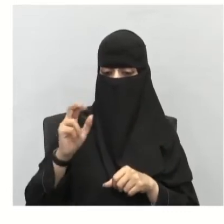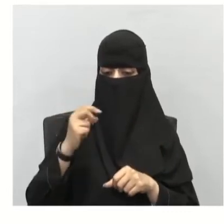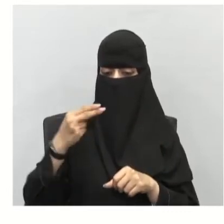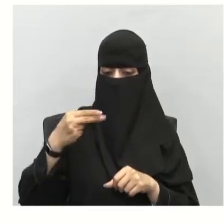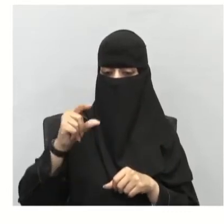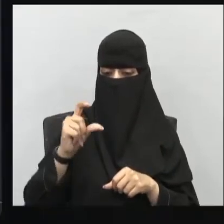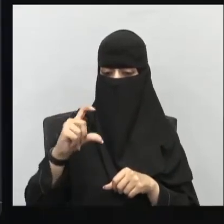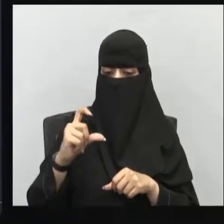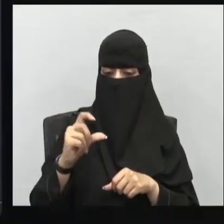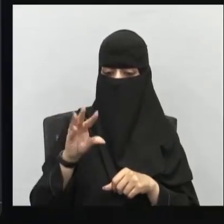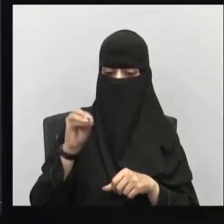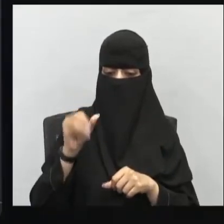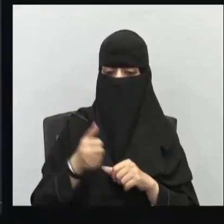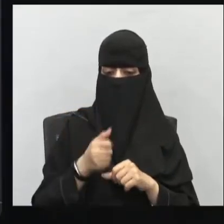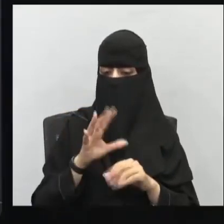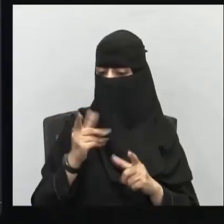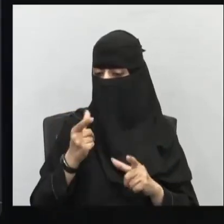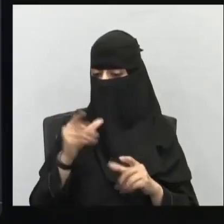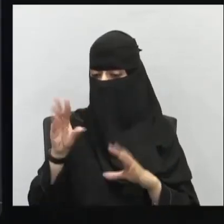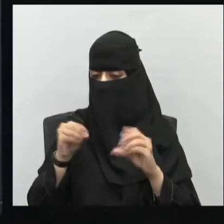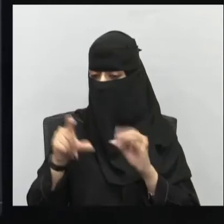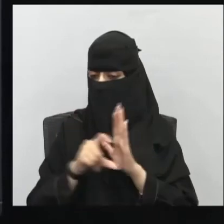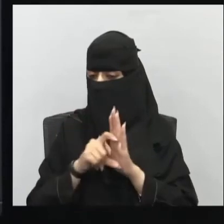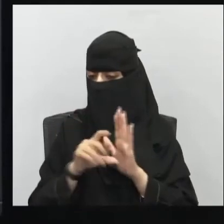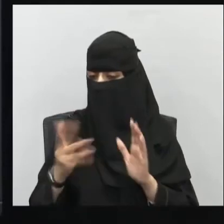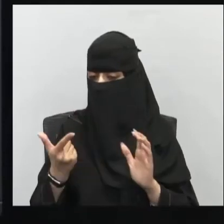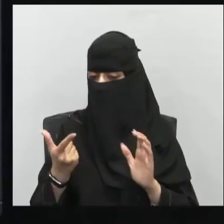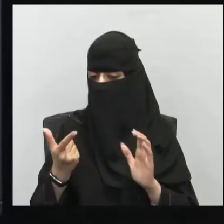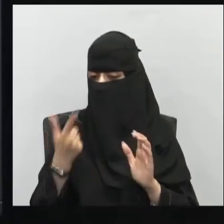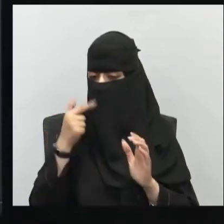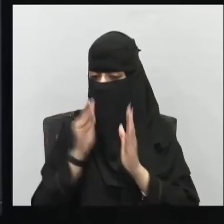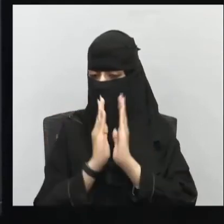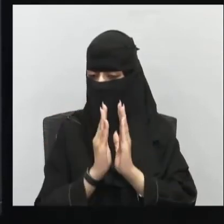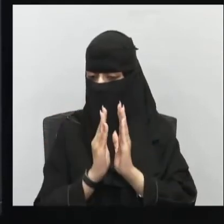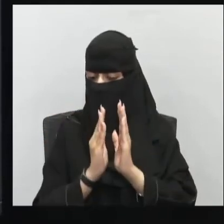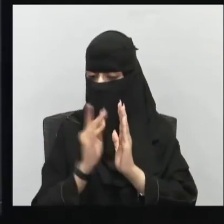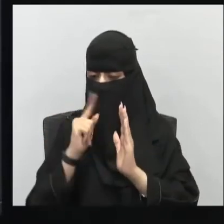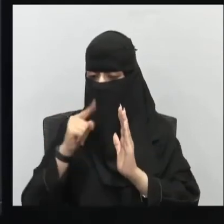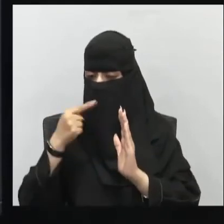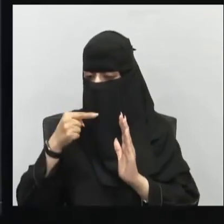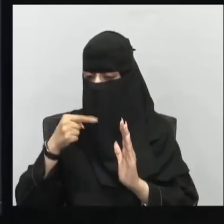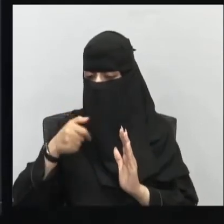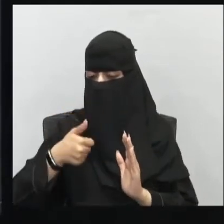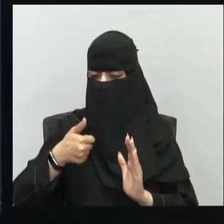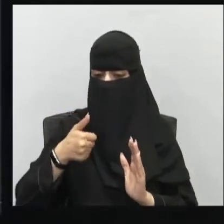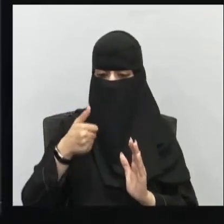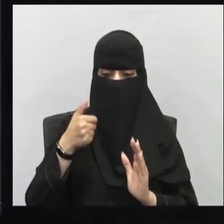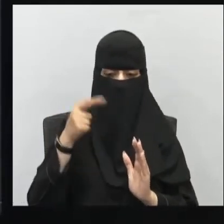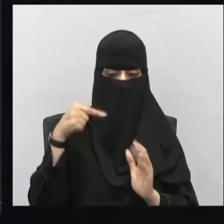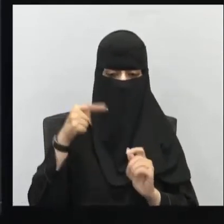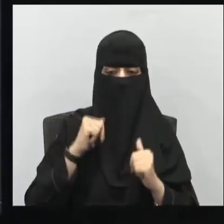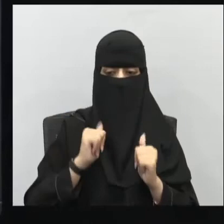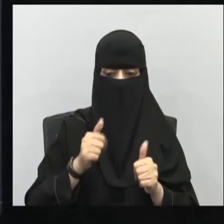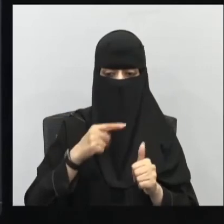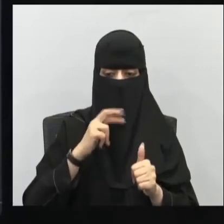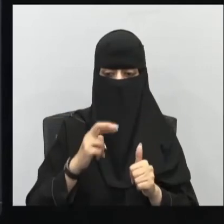القصة توقف فواز عند قصة، ما عنوانها يا ترى؟ نفكر يا صغاري، نفكر. تستطيعون الإجابة؟